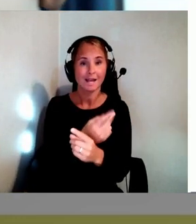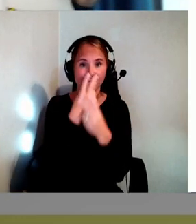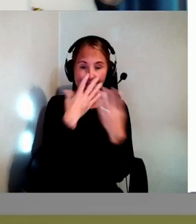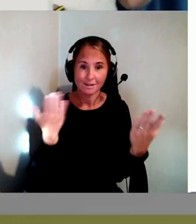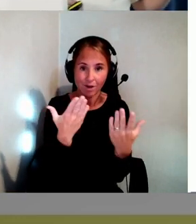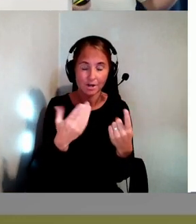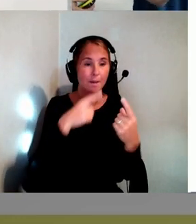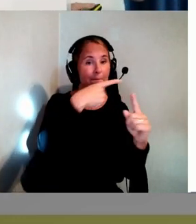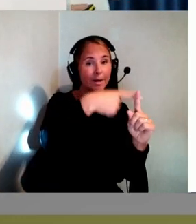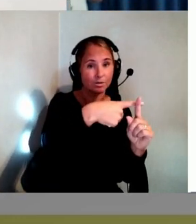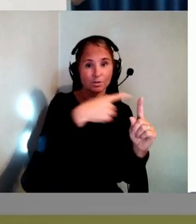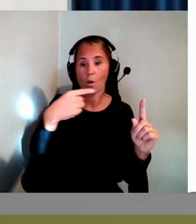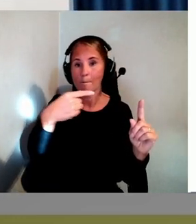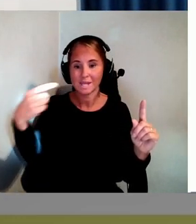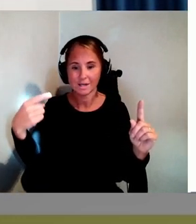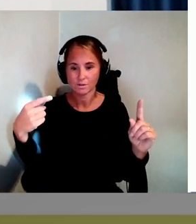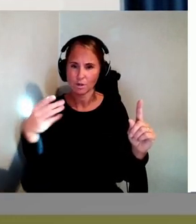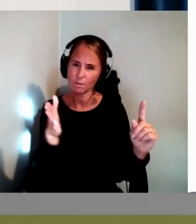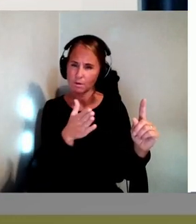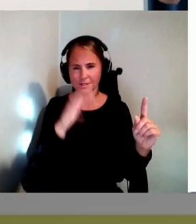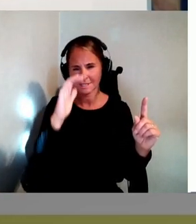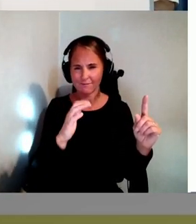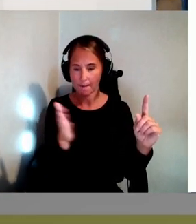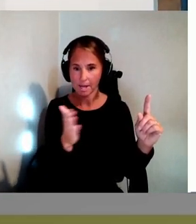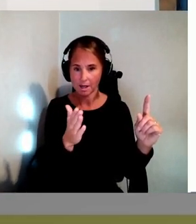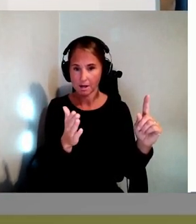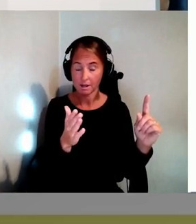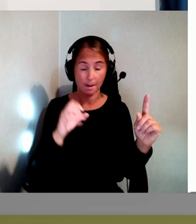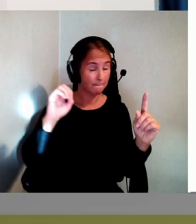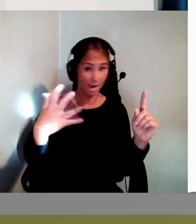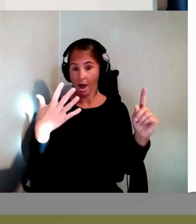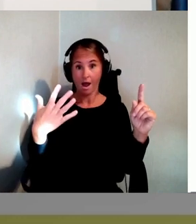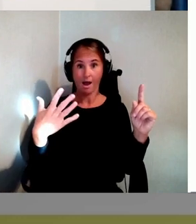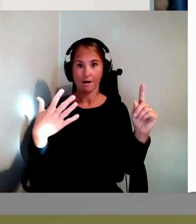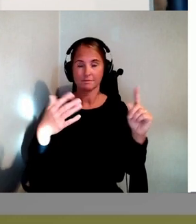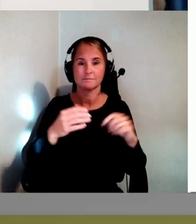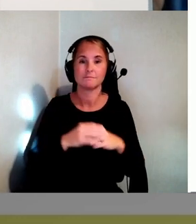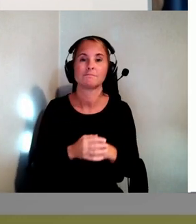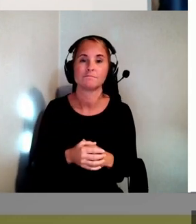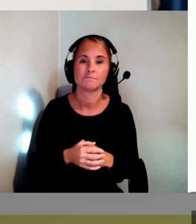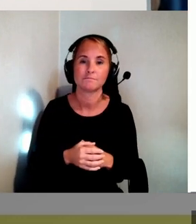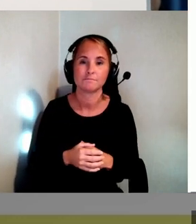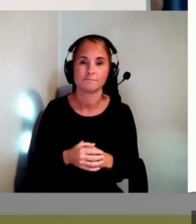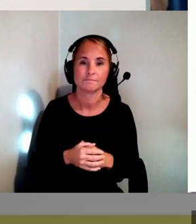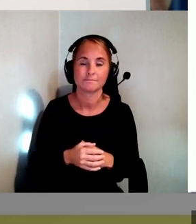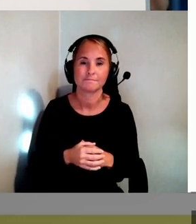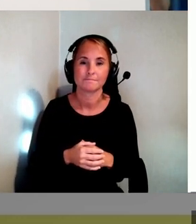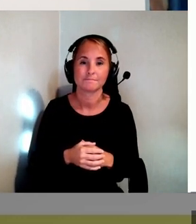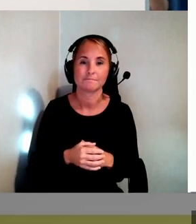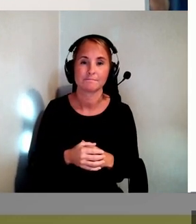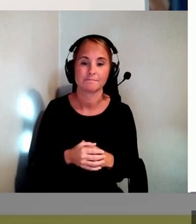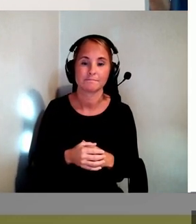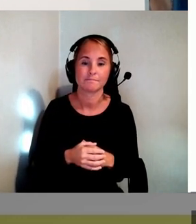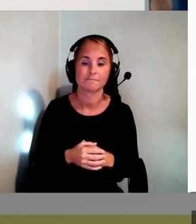variant och någon siffra emellan Så här eh och det är ju ett problem då